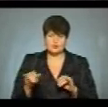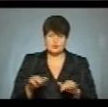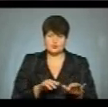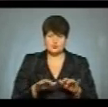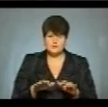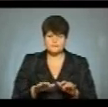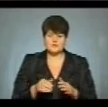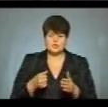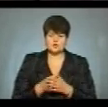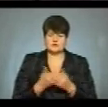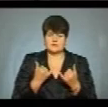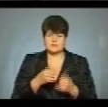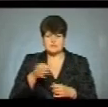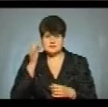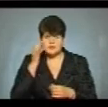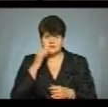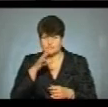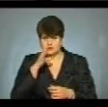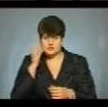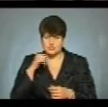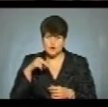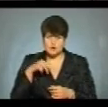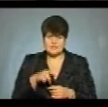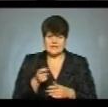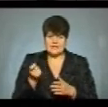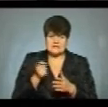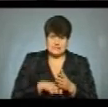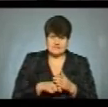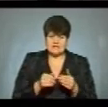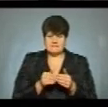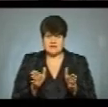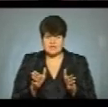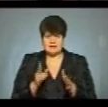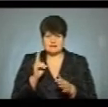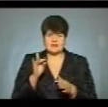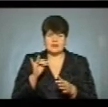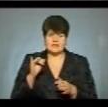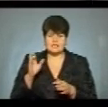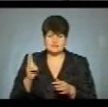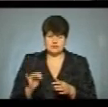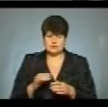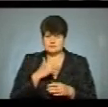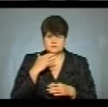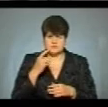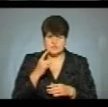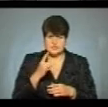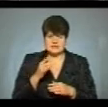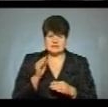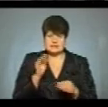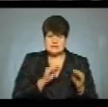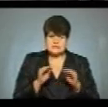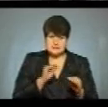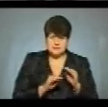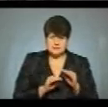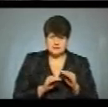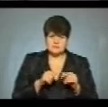руху. Дотепер згадую, як по ночах ходила закривати, а під ранок відкривати криївку. Не раз тільки замаскувала криївку,